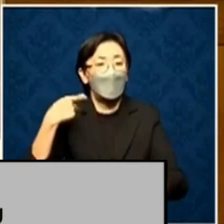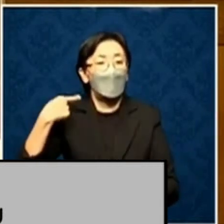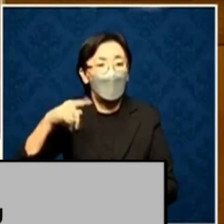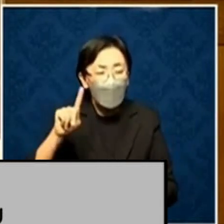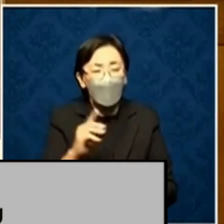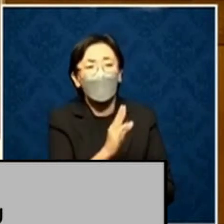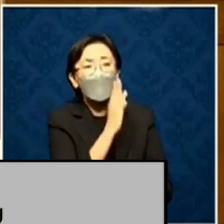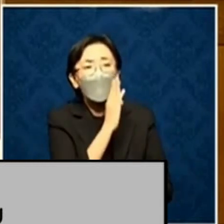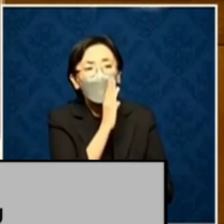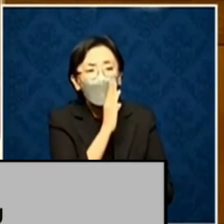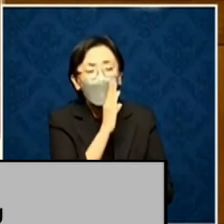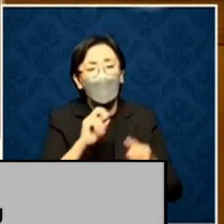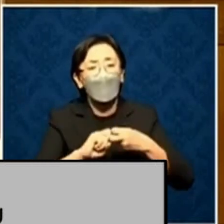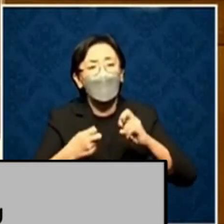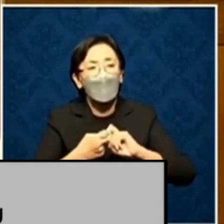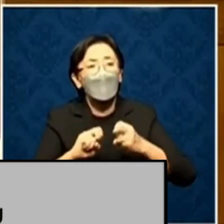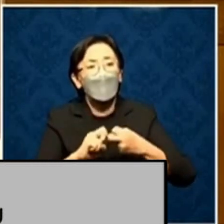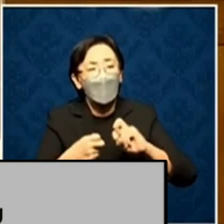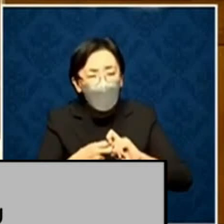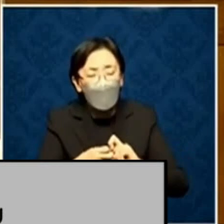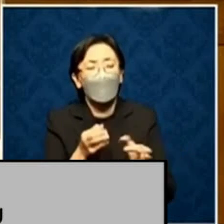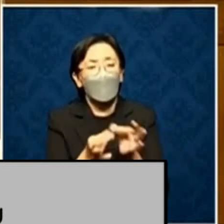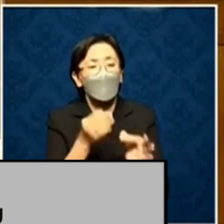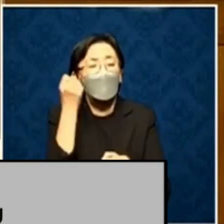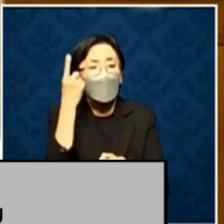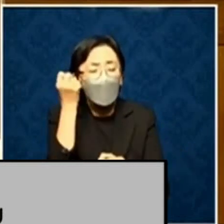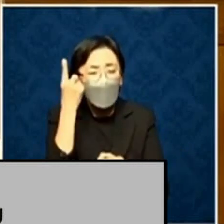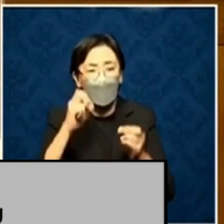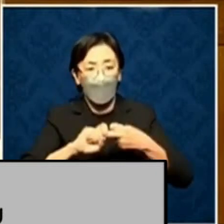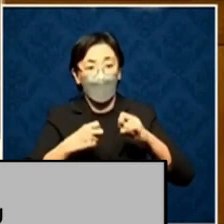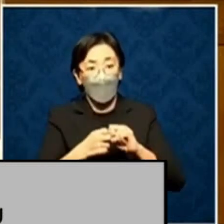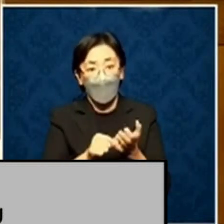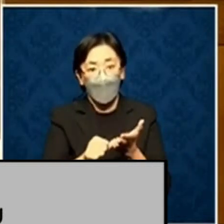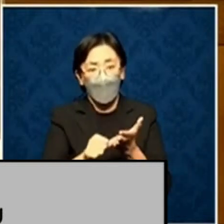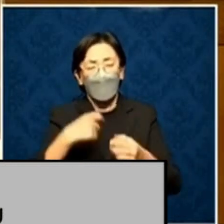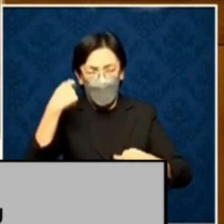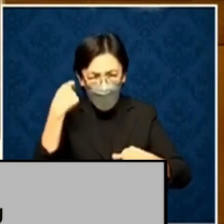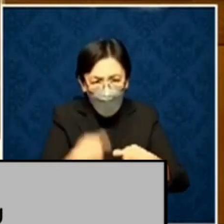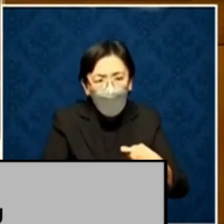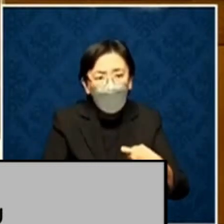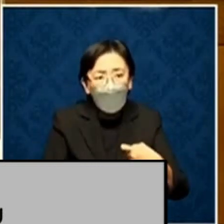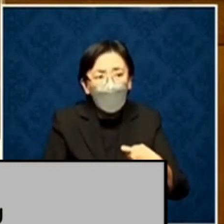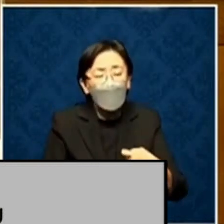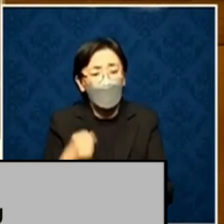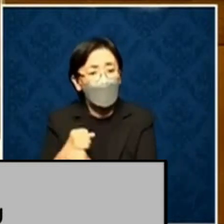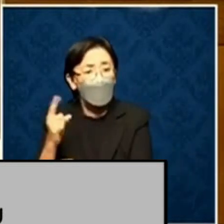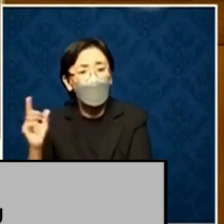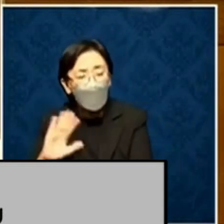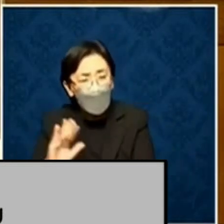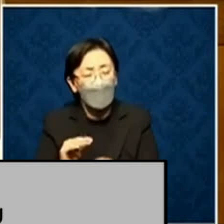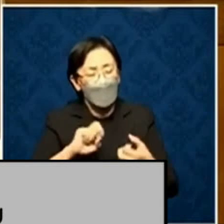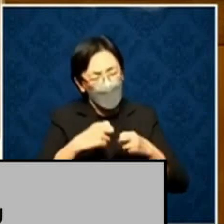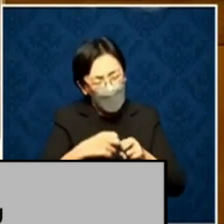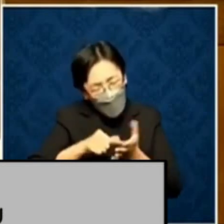ามที่มันเป็นปัญหาขอให้เข้าใจว่าการแก้ปัญหานั้นมันยากยิ่งกว่าการทำอะไรใหม่ๆแก้เรื่องเดียว